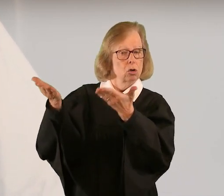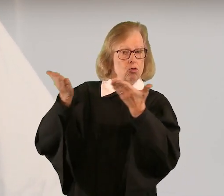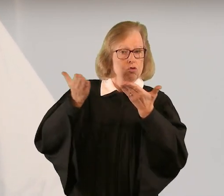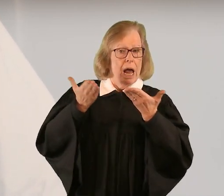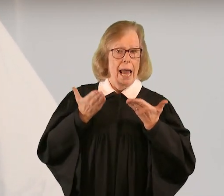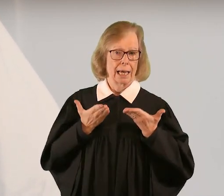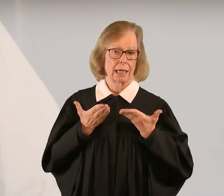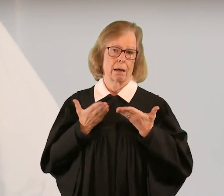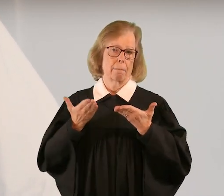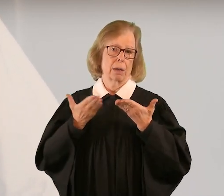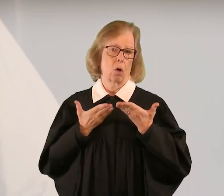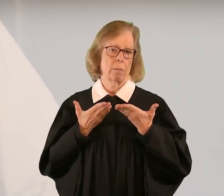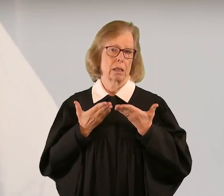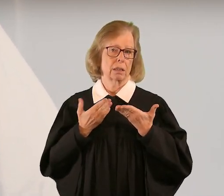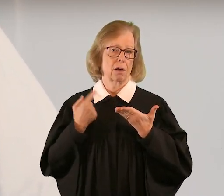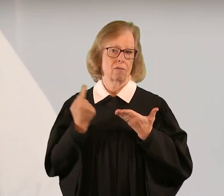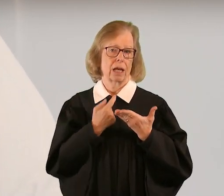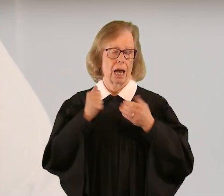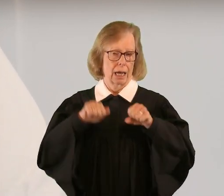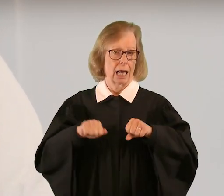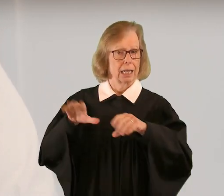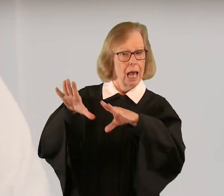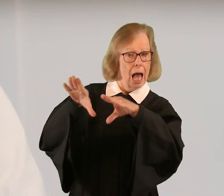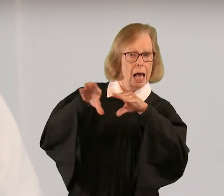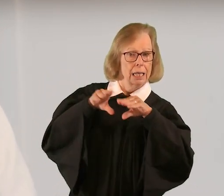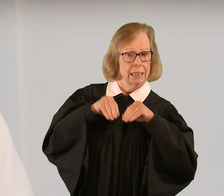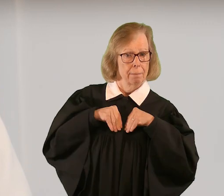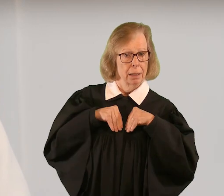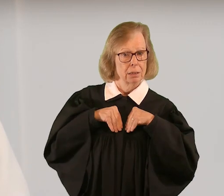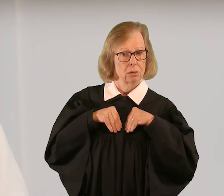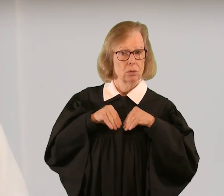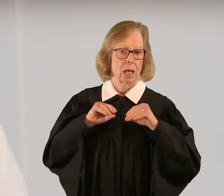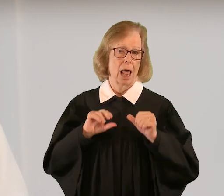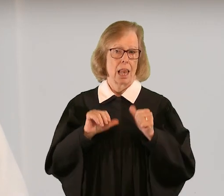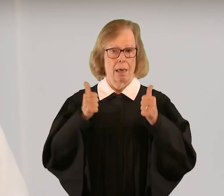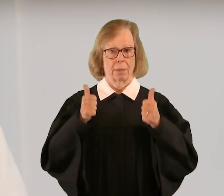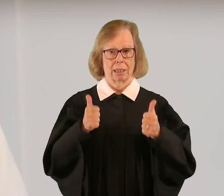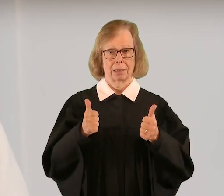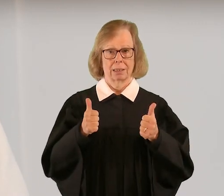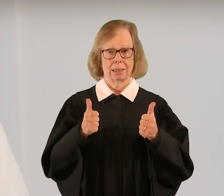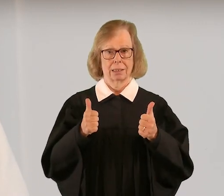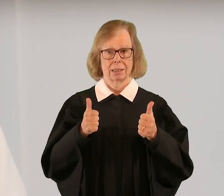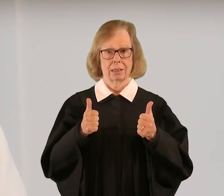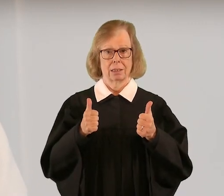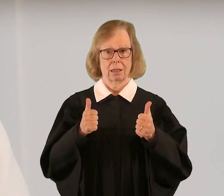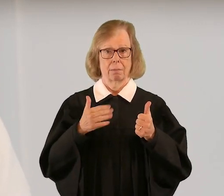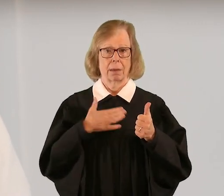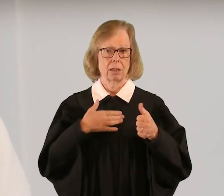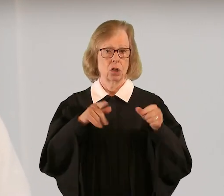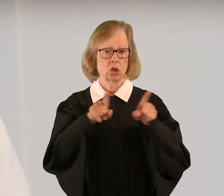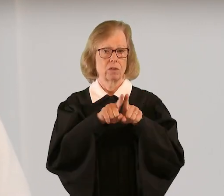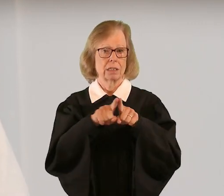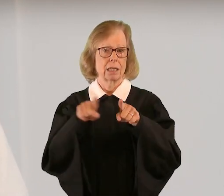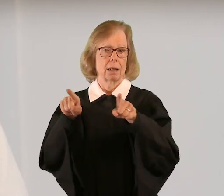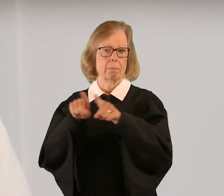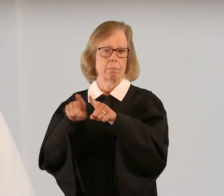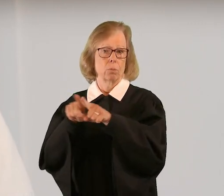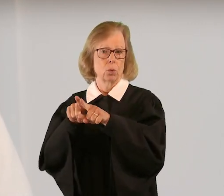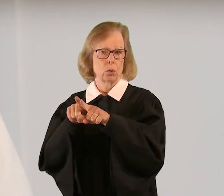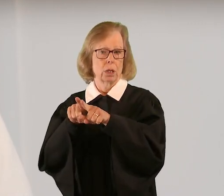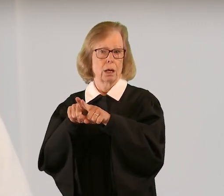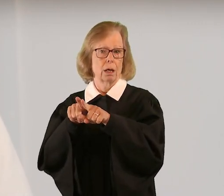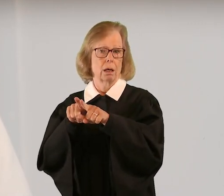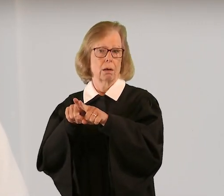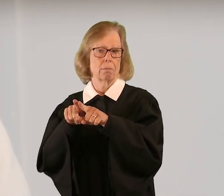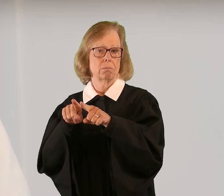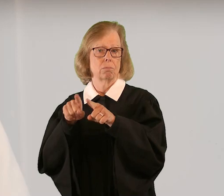von uns hat die Kraft, es anzunehmen und damit zu leben. Meine Schwestern und Brüder, all die Zeichen,